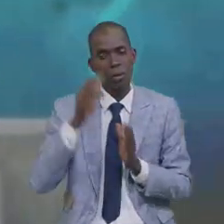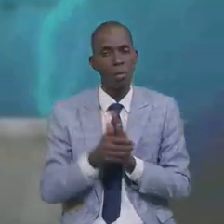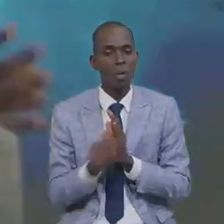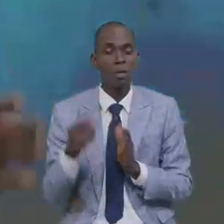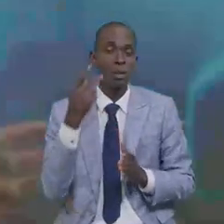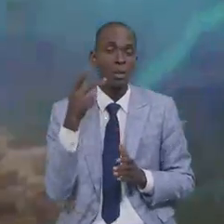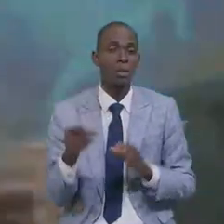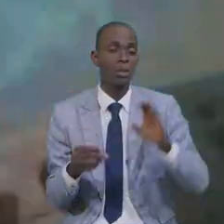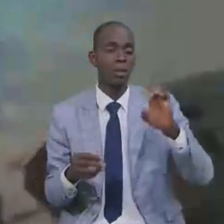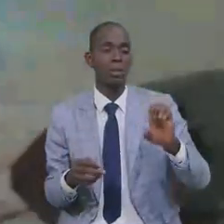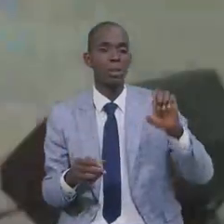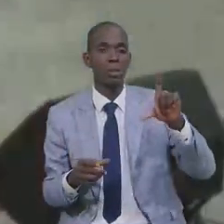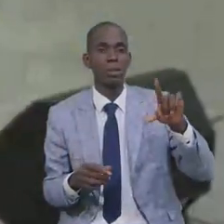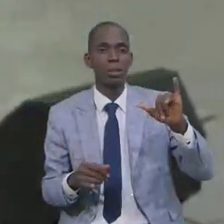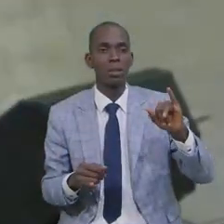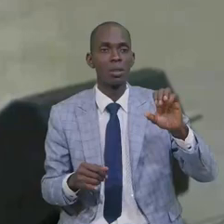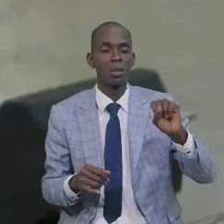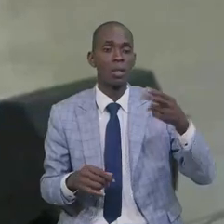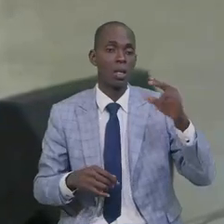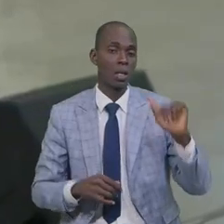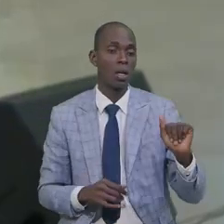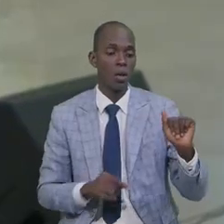l'apprentissage pour la maîtrise. Vous voyez Élisée,